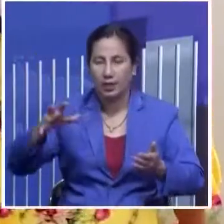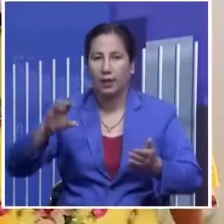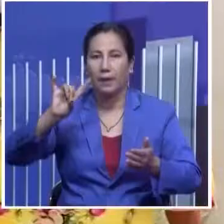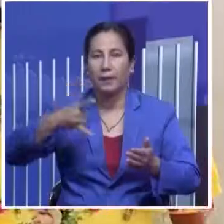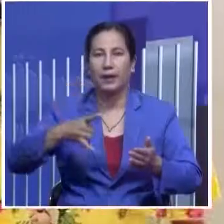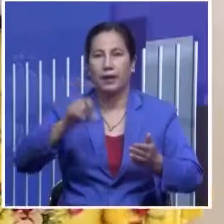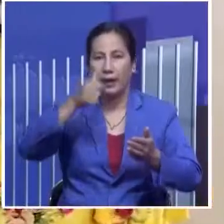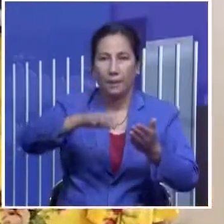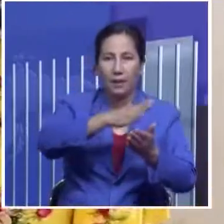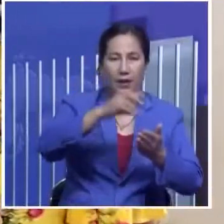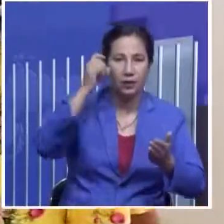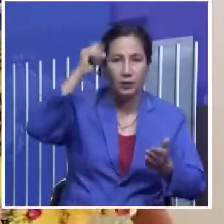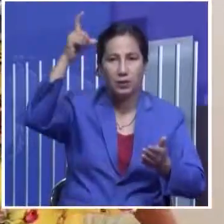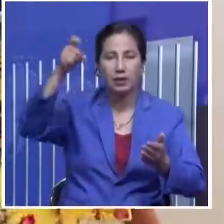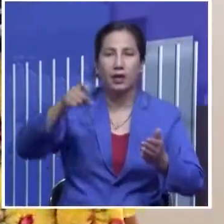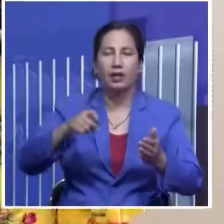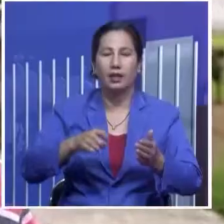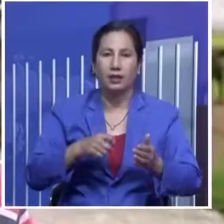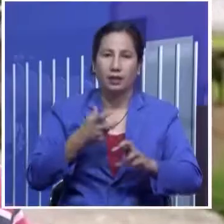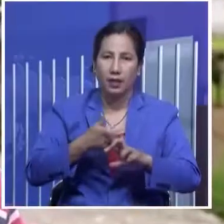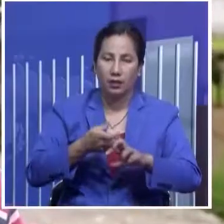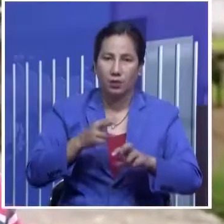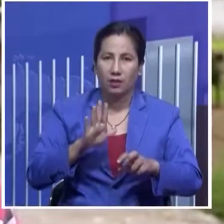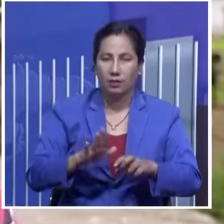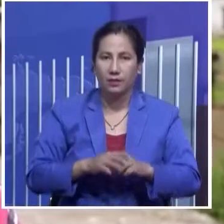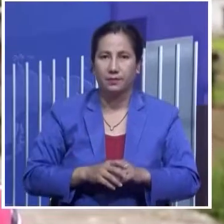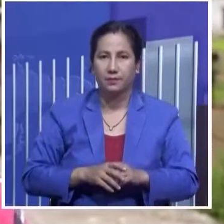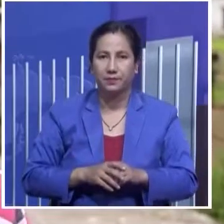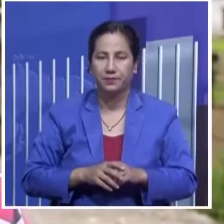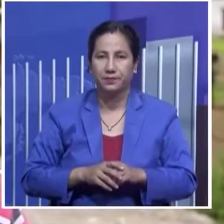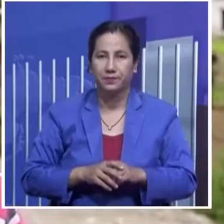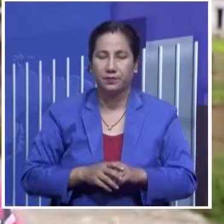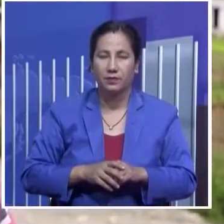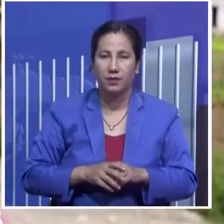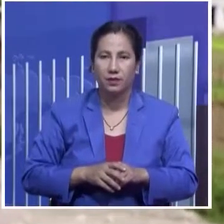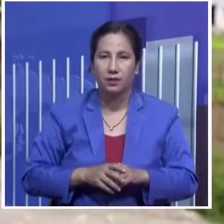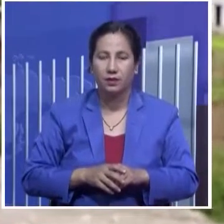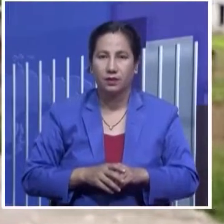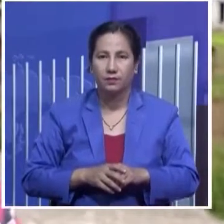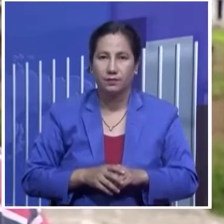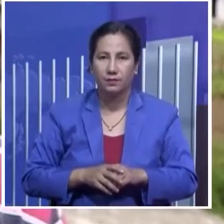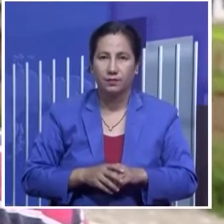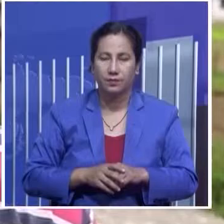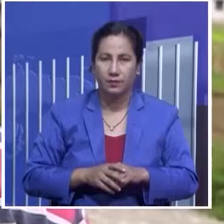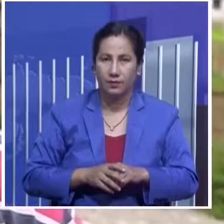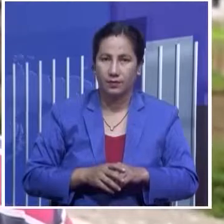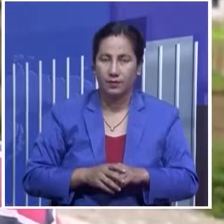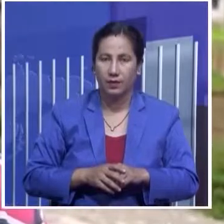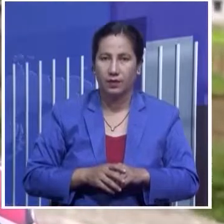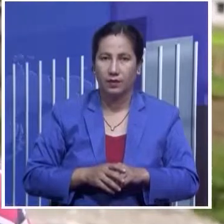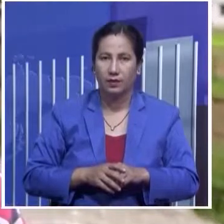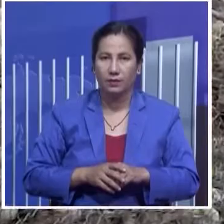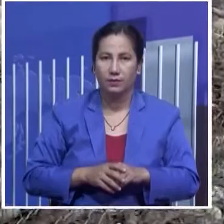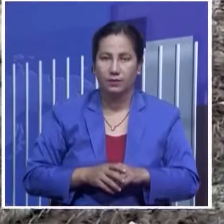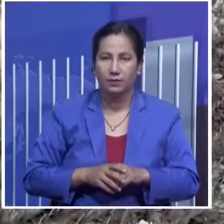फेरि बाढीको चिन्ताले सताउन थालेको छ। त्यहाँले बन्द लाउनु पर्यो, वर्षातमा बन्द लाए त कहाँ हुन्छ, त्यहाँले बन्द लाएपछि फेरि काम